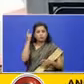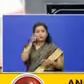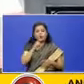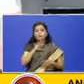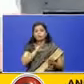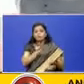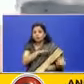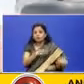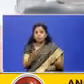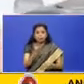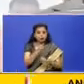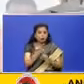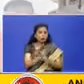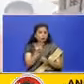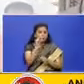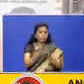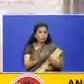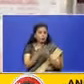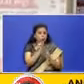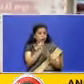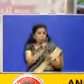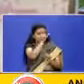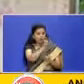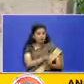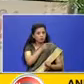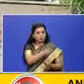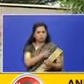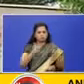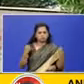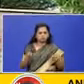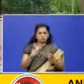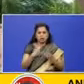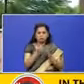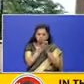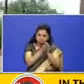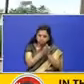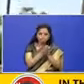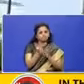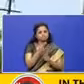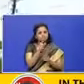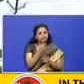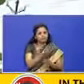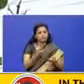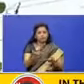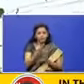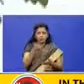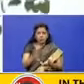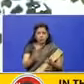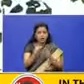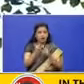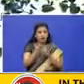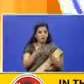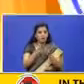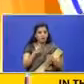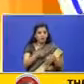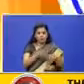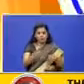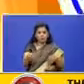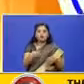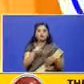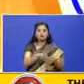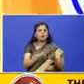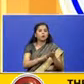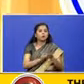और गोविंद गुरु जी के अदम्य साहस और शौर्य को नमन करता हूँ। हम इस अमृत काल में भगवान बिरसा